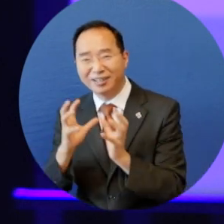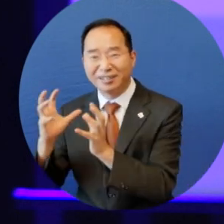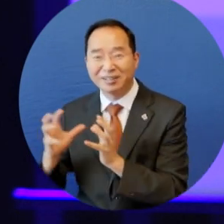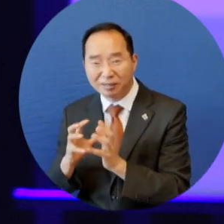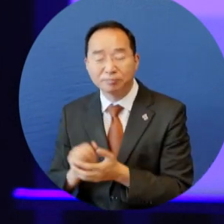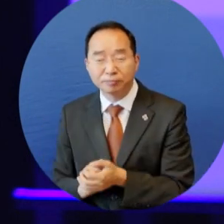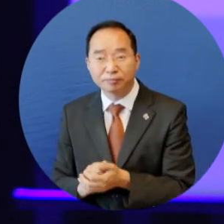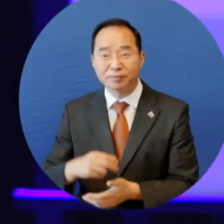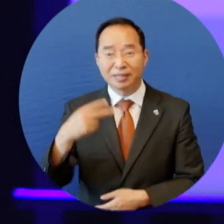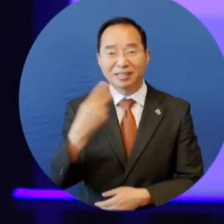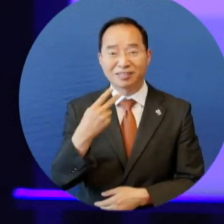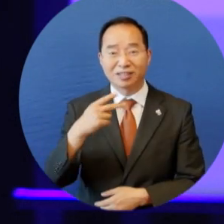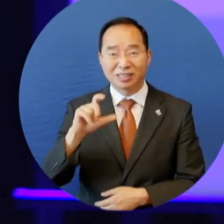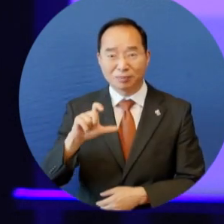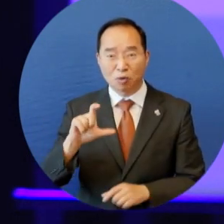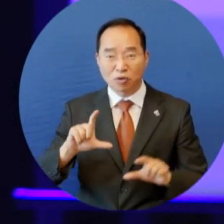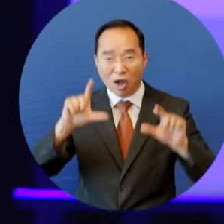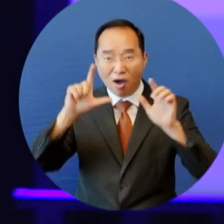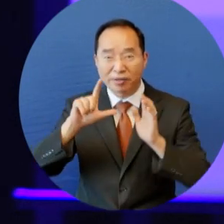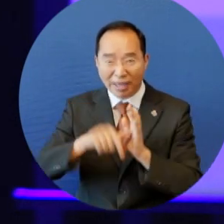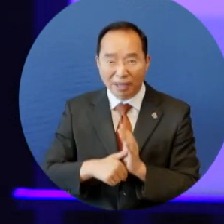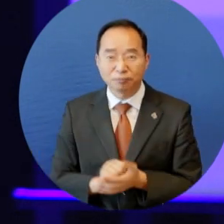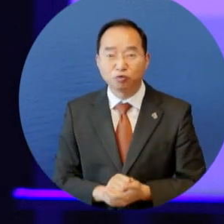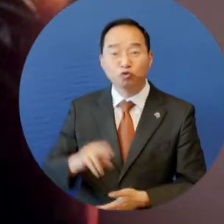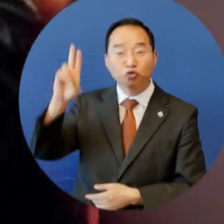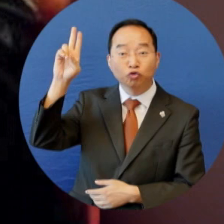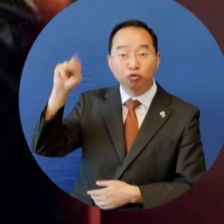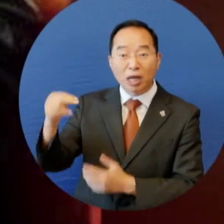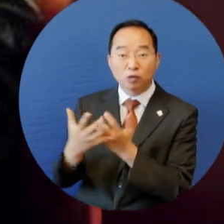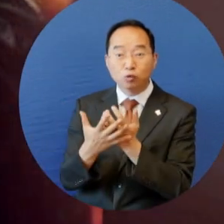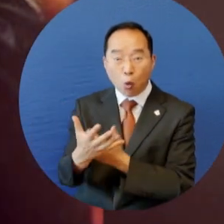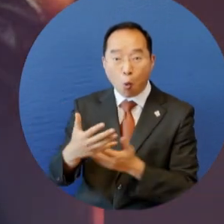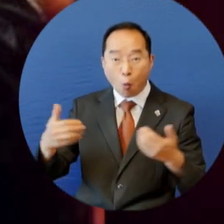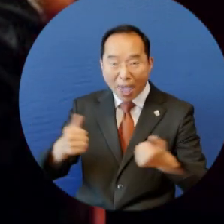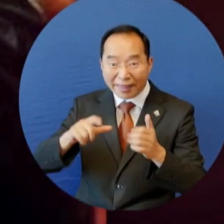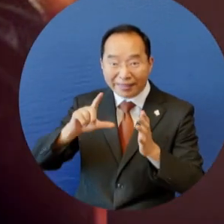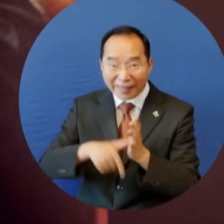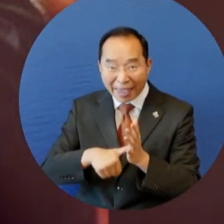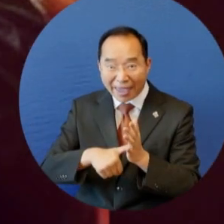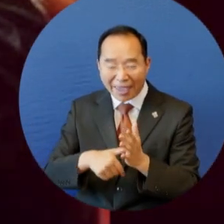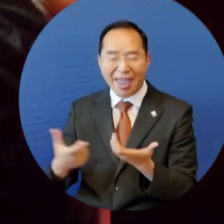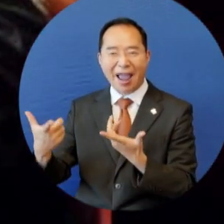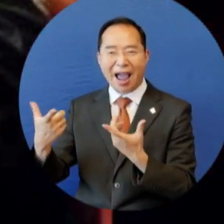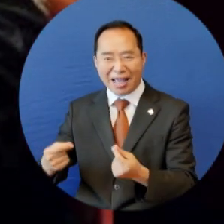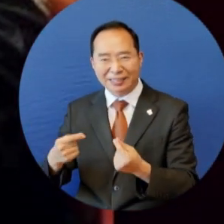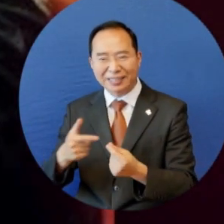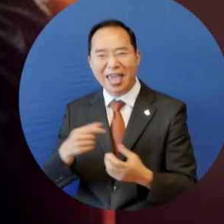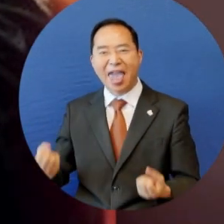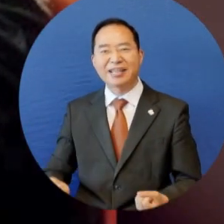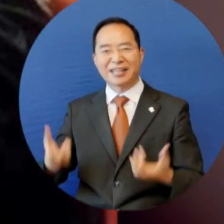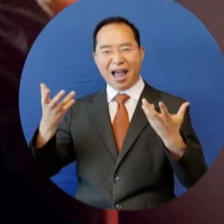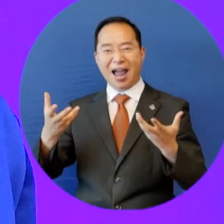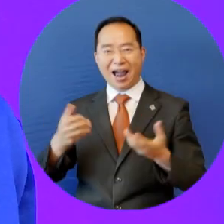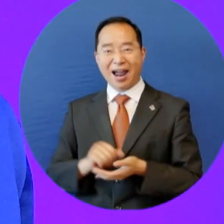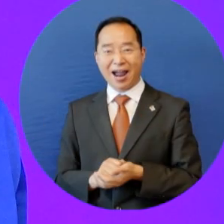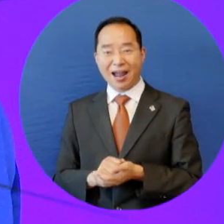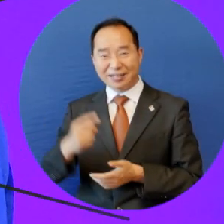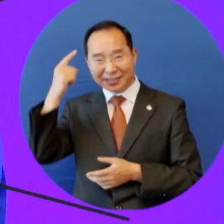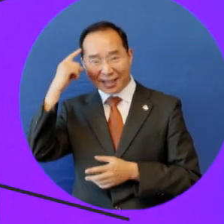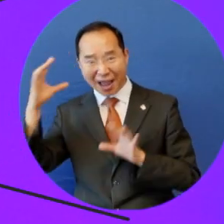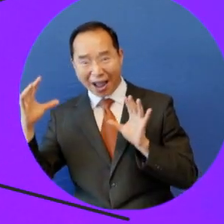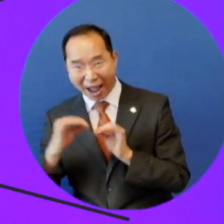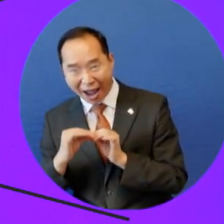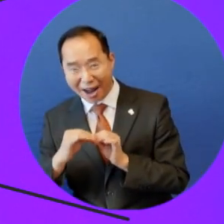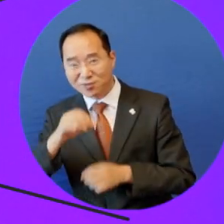한 목소리를 내기 시작했고요. 2015년에 유엔 기후변화 총회에서 함께 이벤트를 열기도 했습니다.